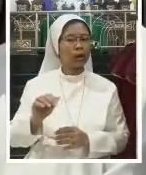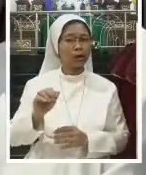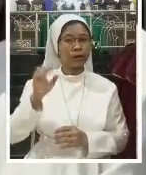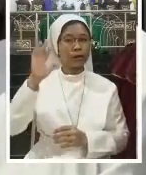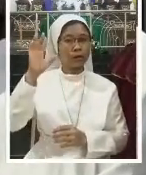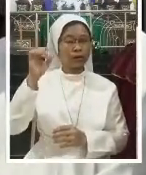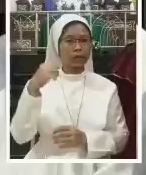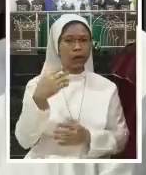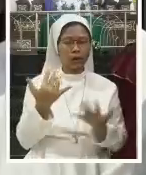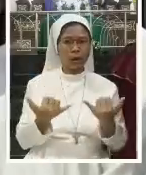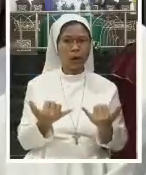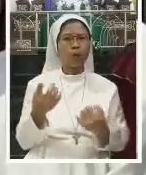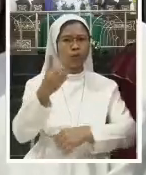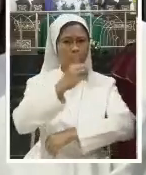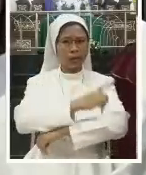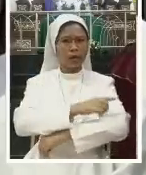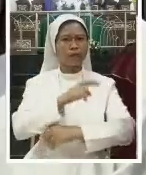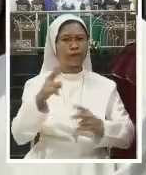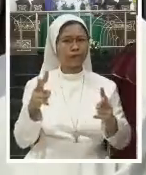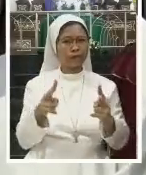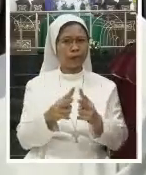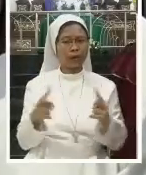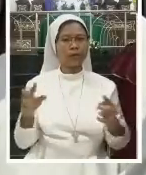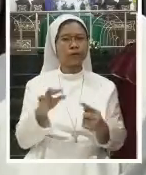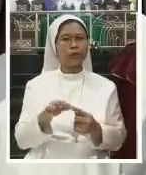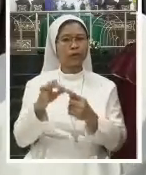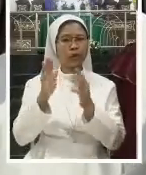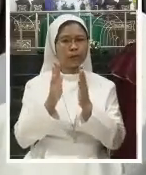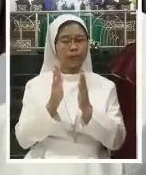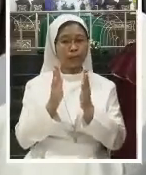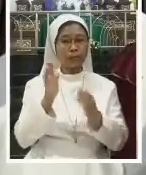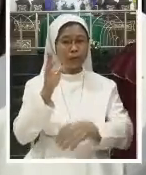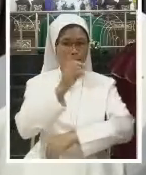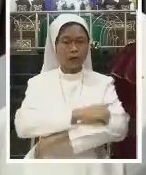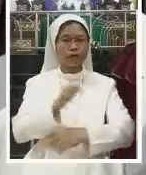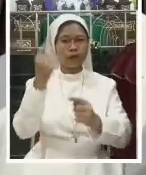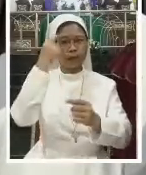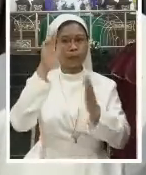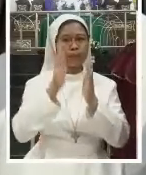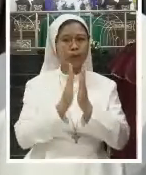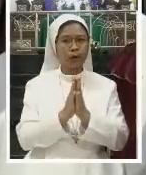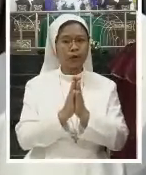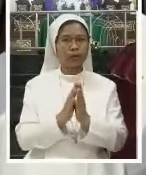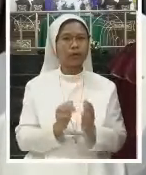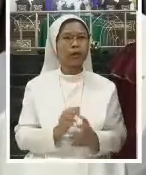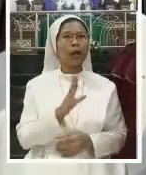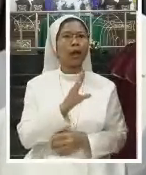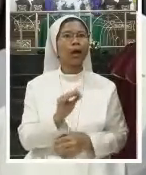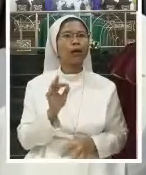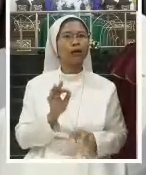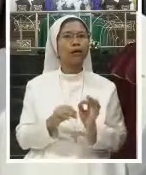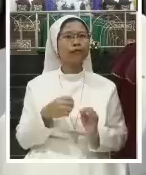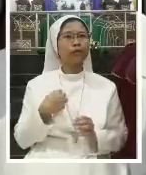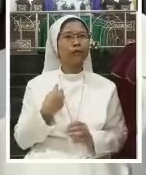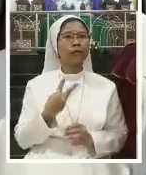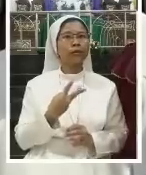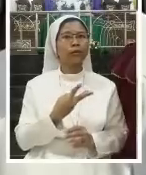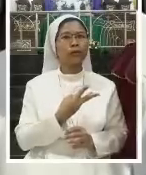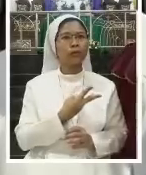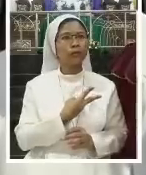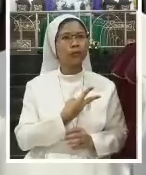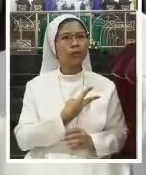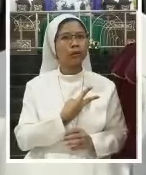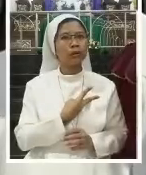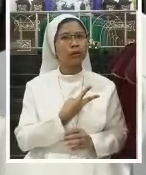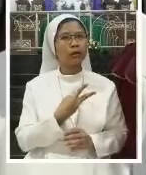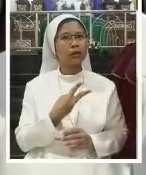ini, aldaw kang pamibi. Ikatulo, kung kita man makakaigwa kang mga family reunion,